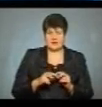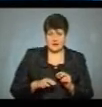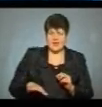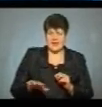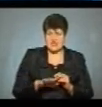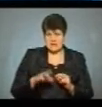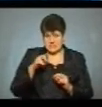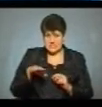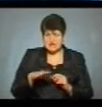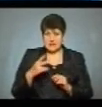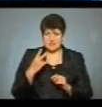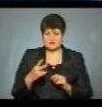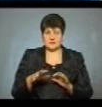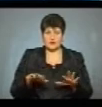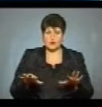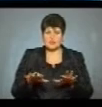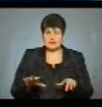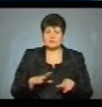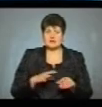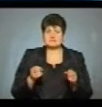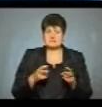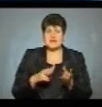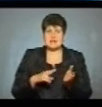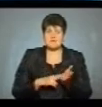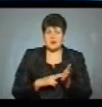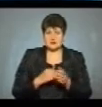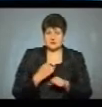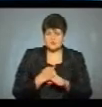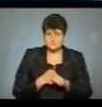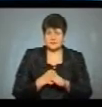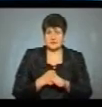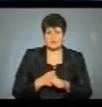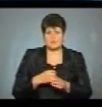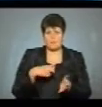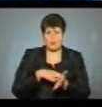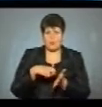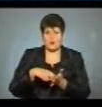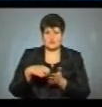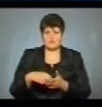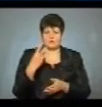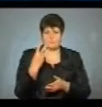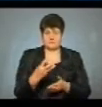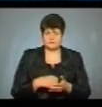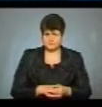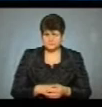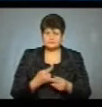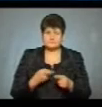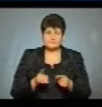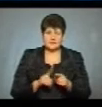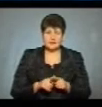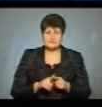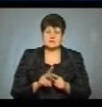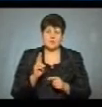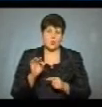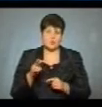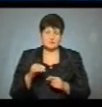Також була випущена спеціальна марка і погашена 3 печатками. Це колекційні речі. Вони